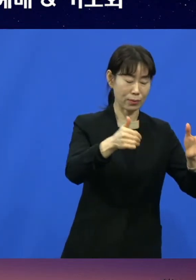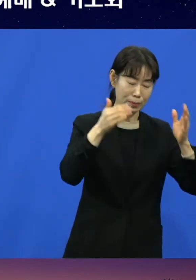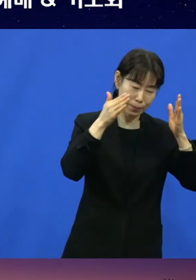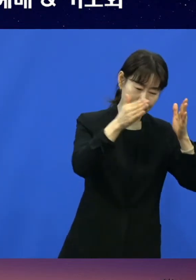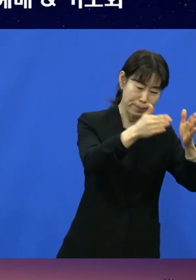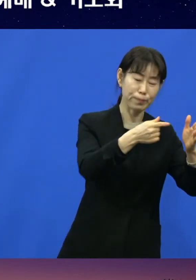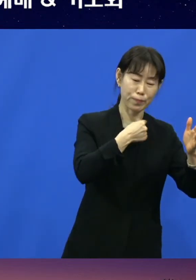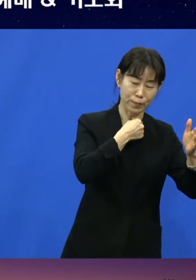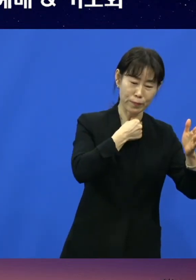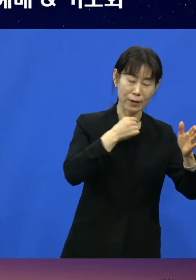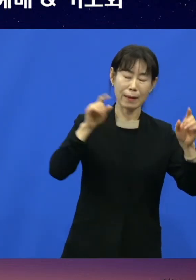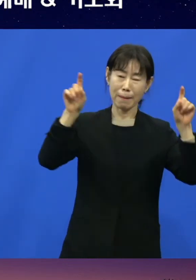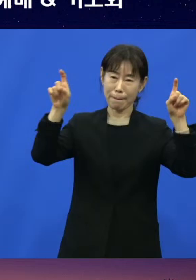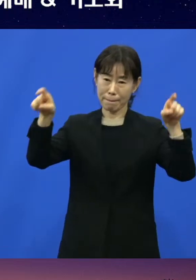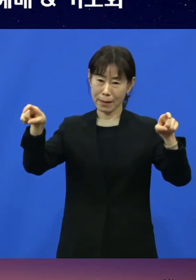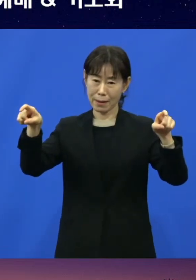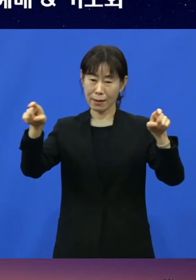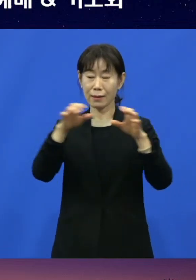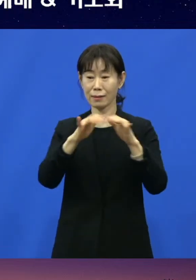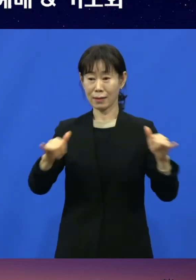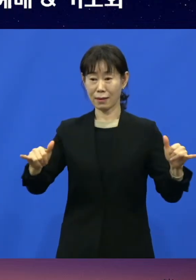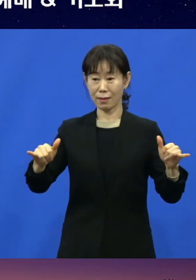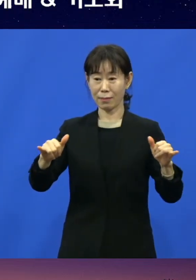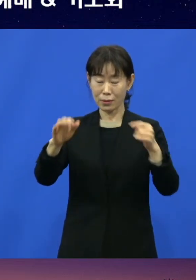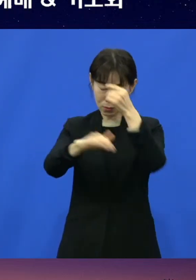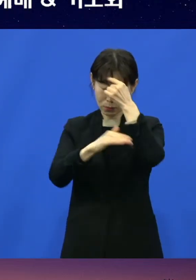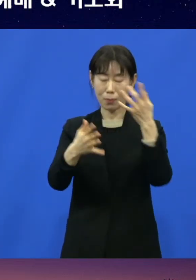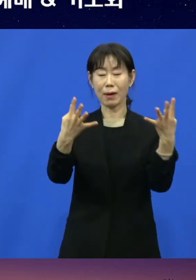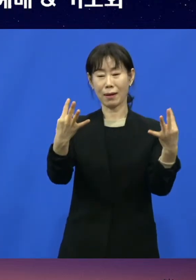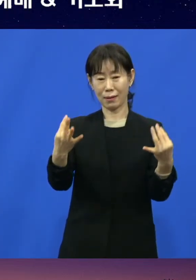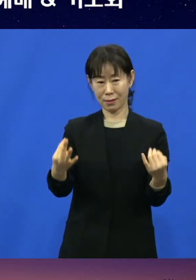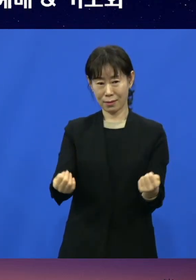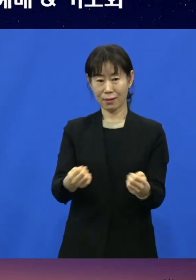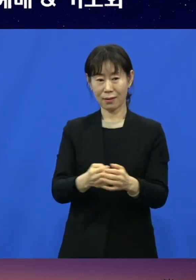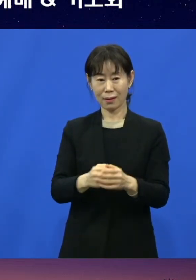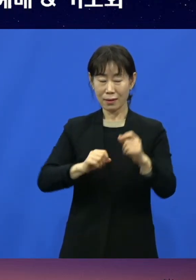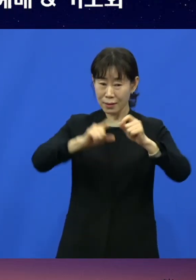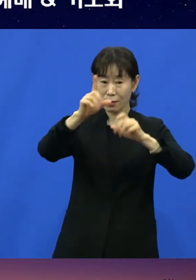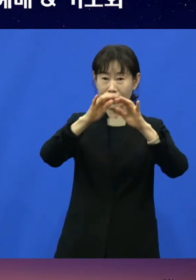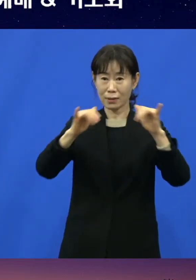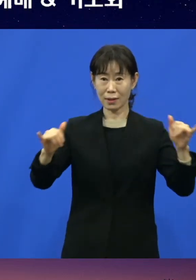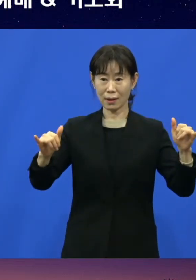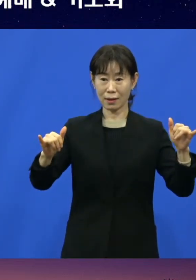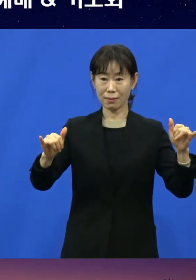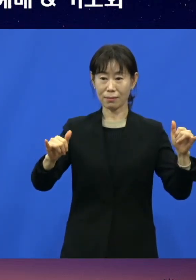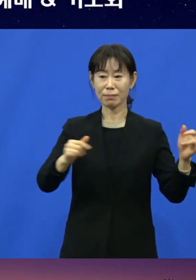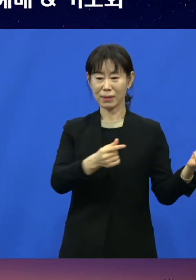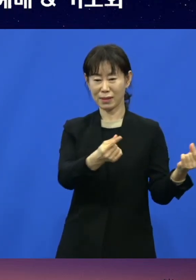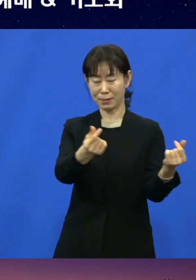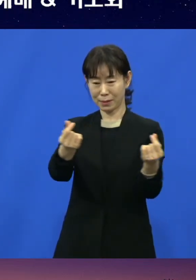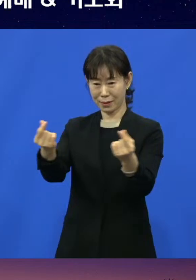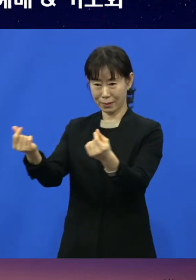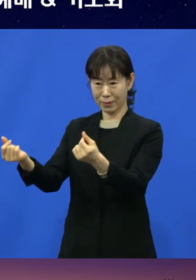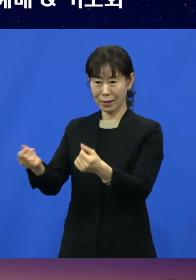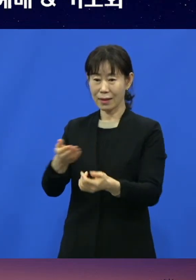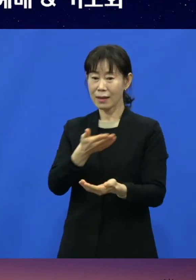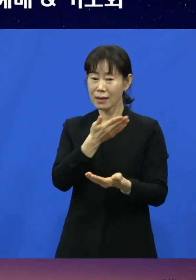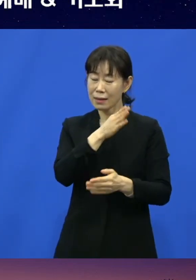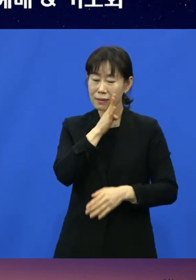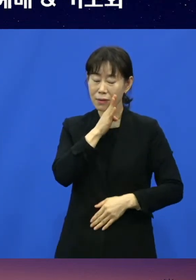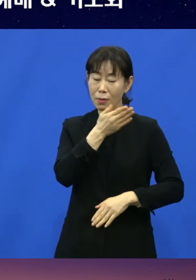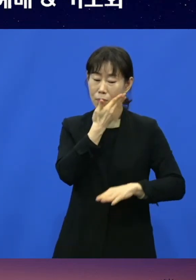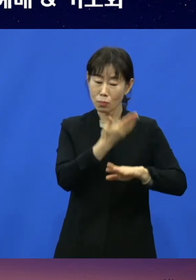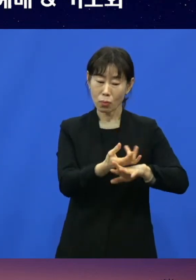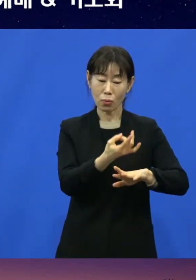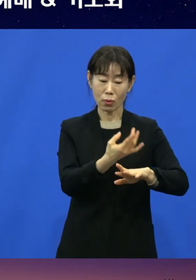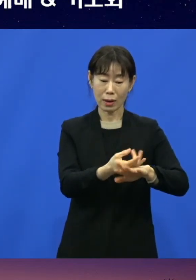이런 부류가 생각보다 많다는 거예요. 여러분, 대부분의 사람들의 모습입니다. 진정한 부활을 찾지 못한 사람들은 지금